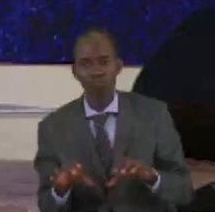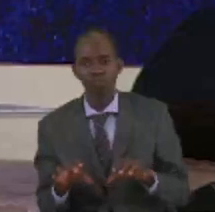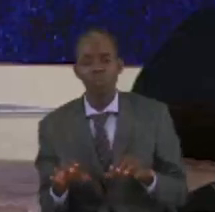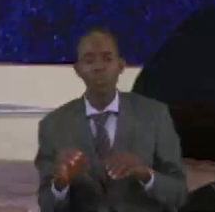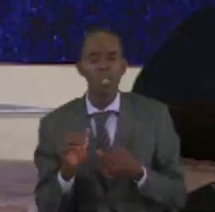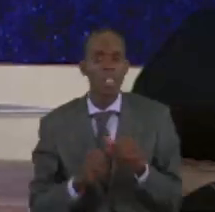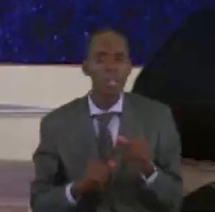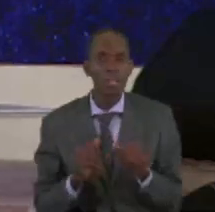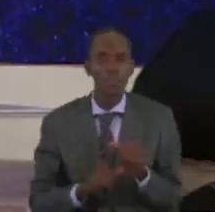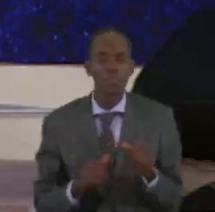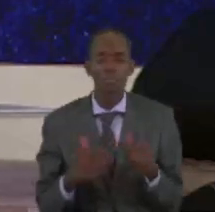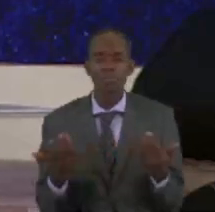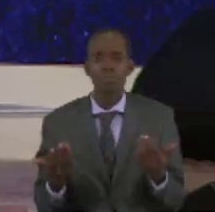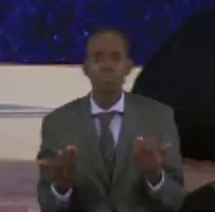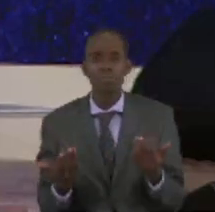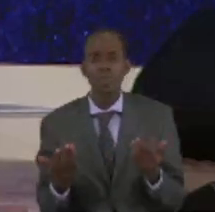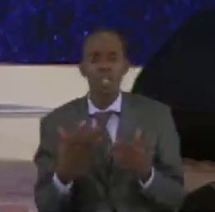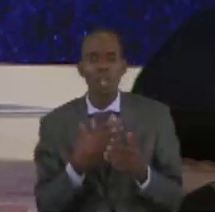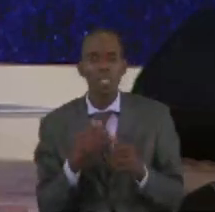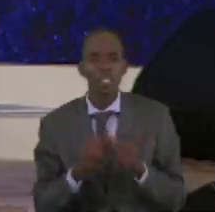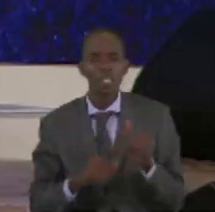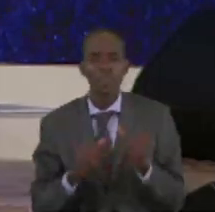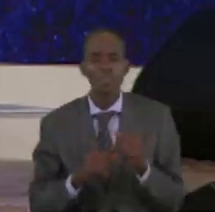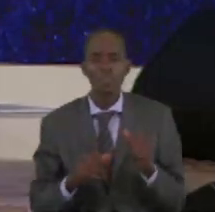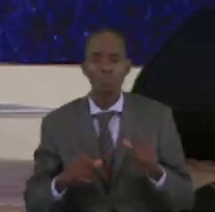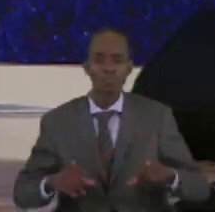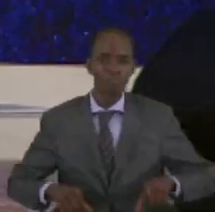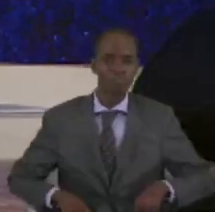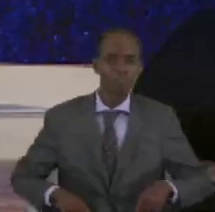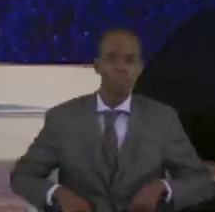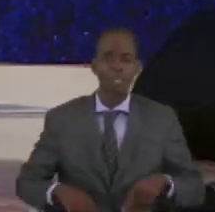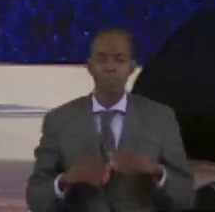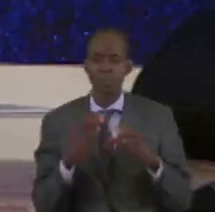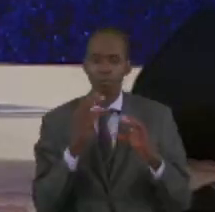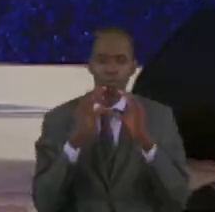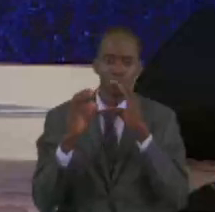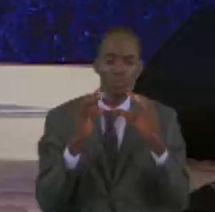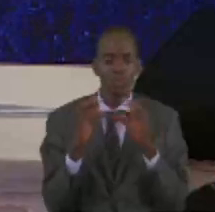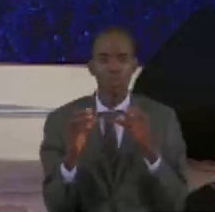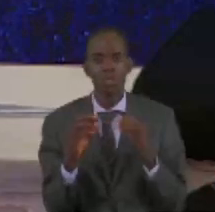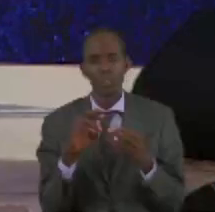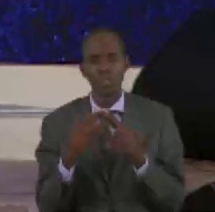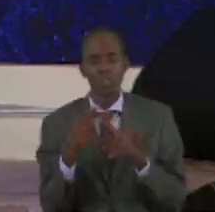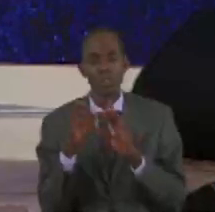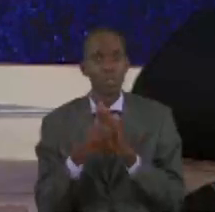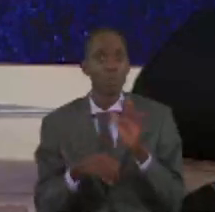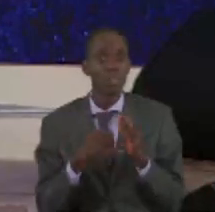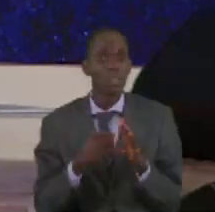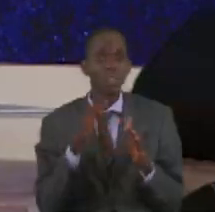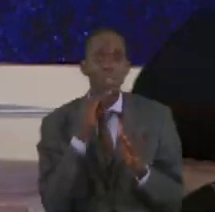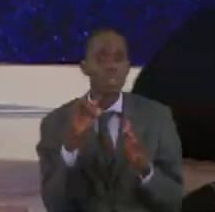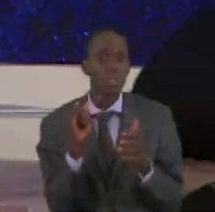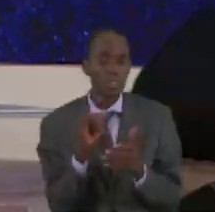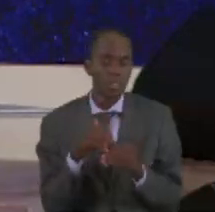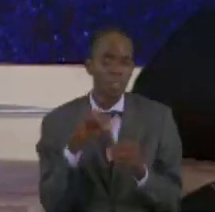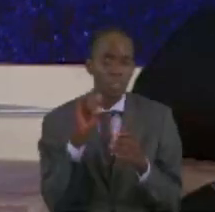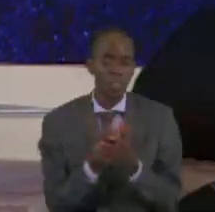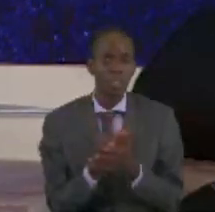oisif, il voit toute parole oisive, il entend et connaît toute interaction oisive.